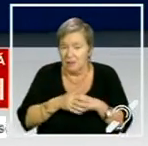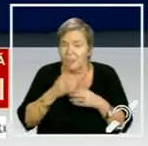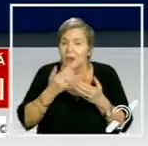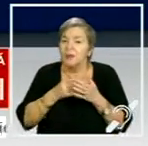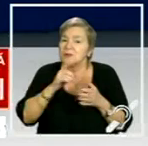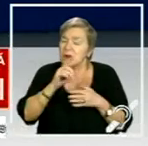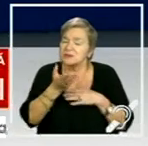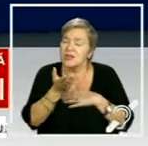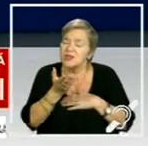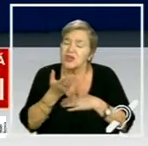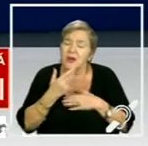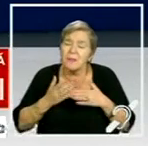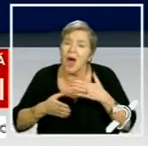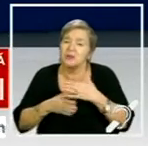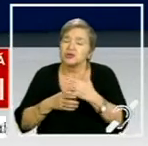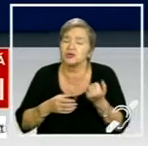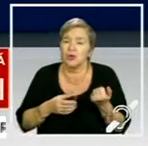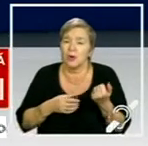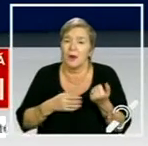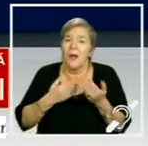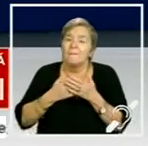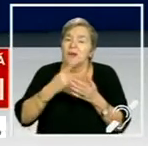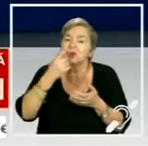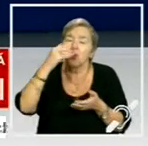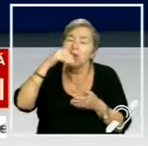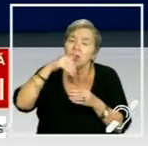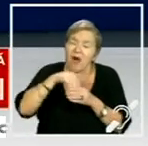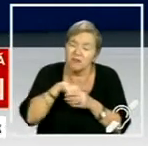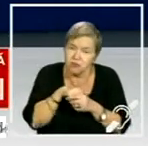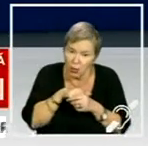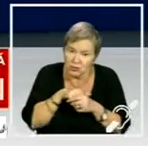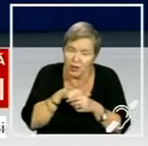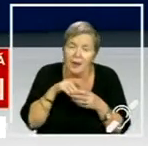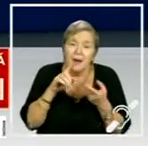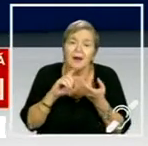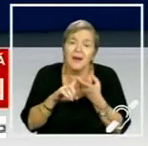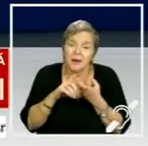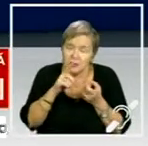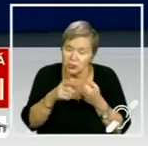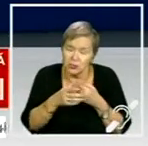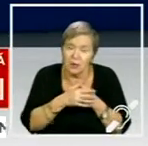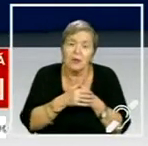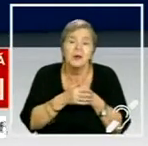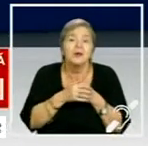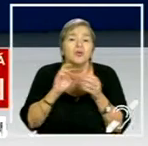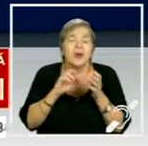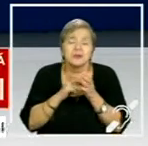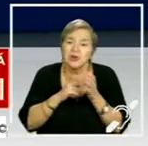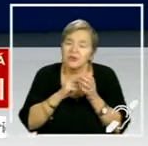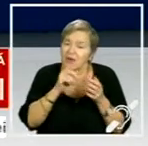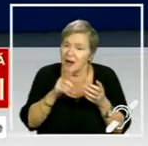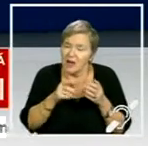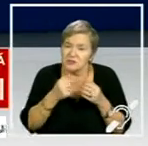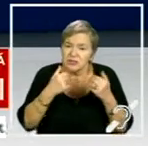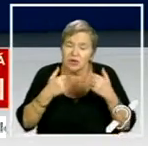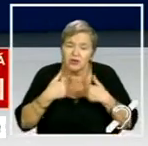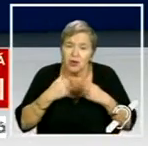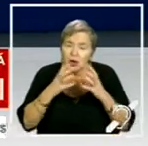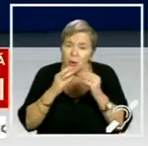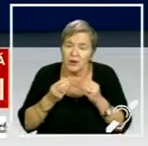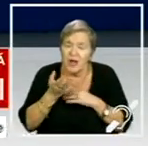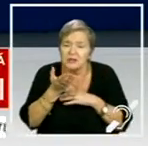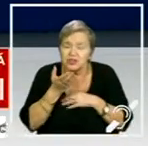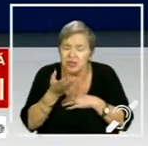cer sprijin pentru un vot în ceea ce privește această rezoluție prin care cerem